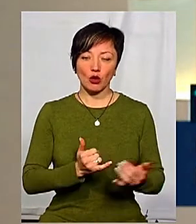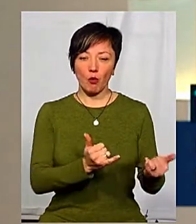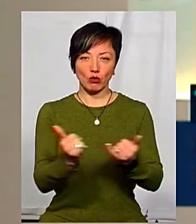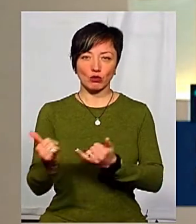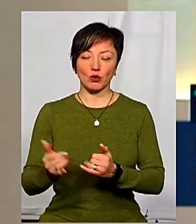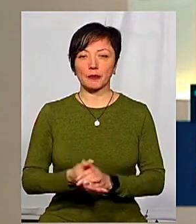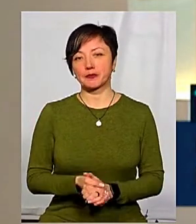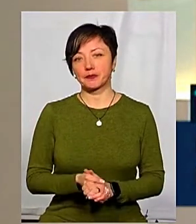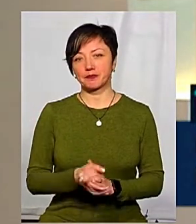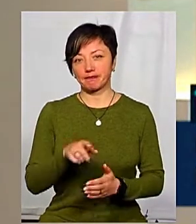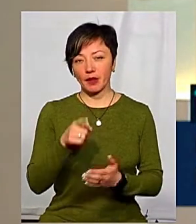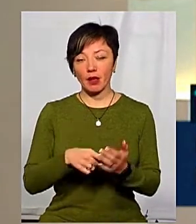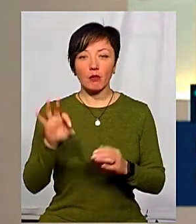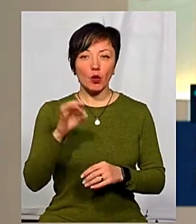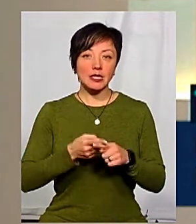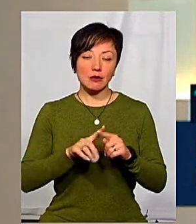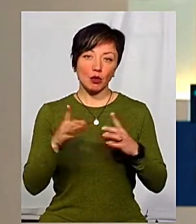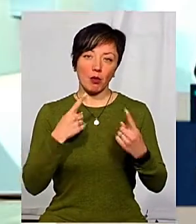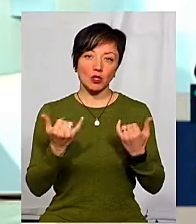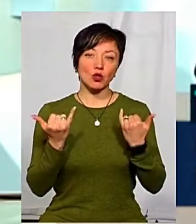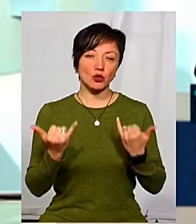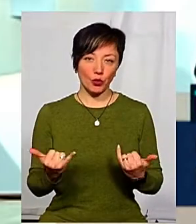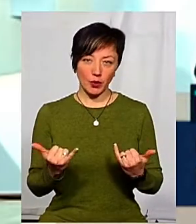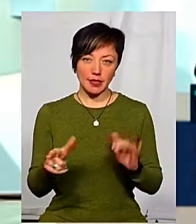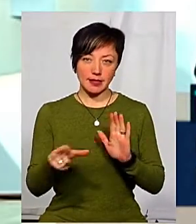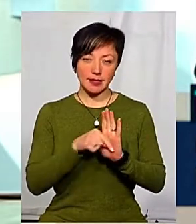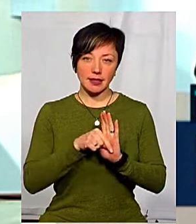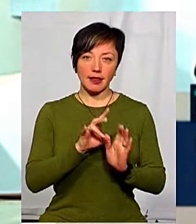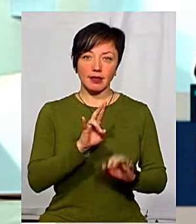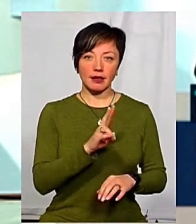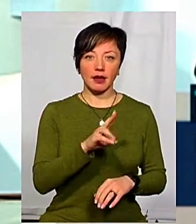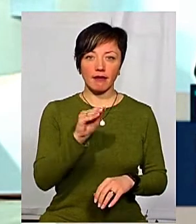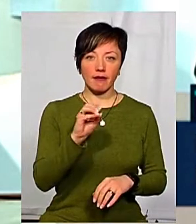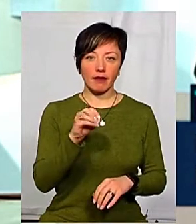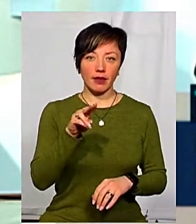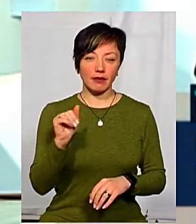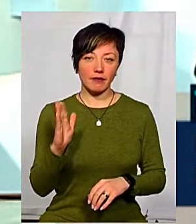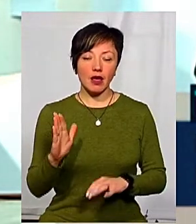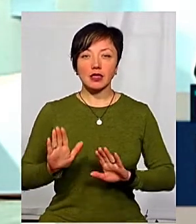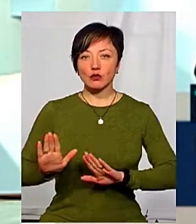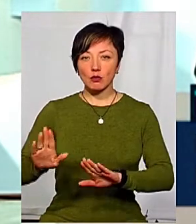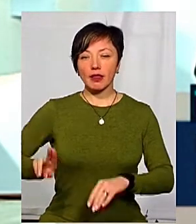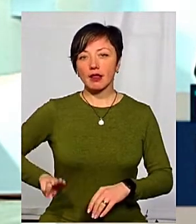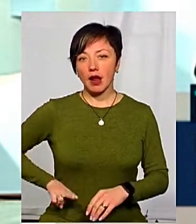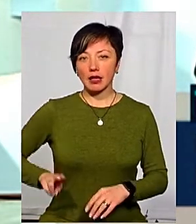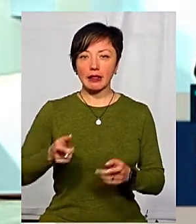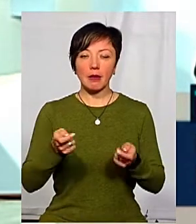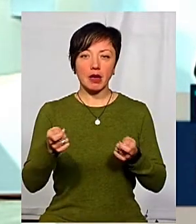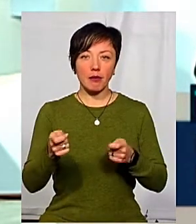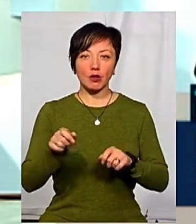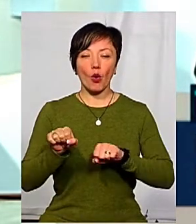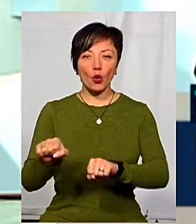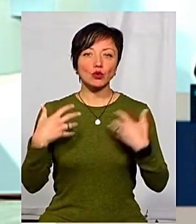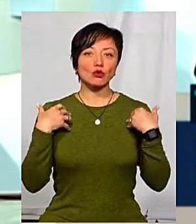медичних послуг? Про це ми будемо говорити сьогодні з Наталією Федів, заступницею директора